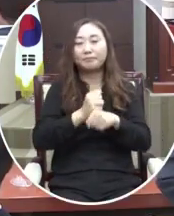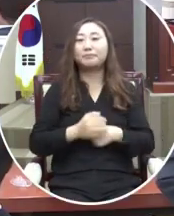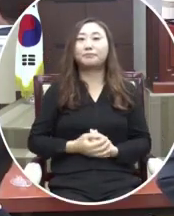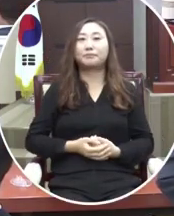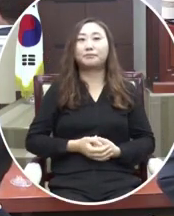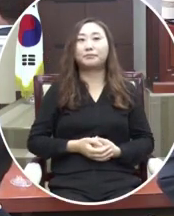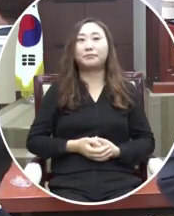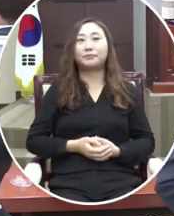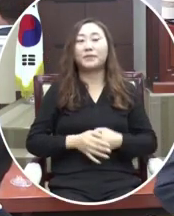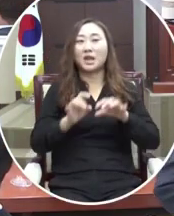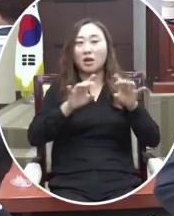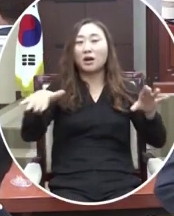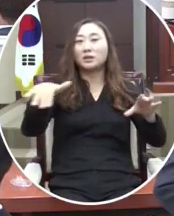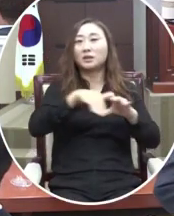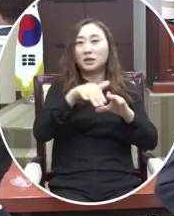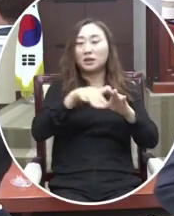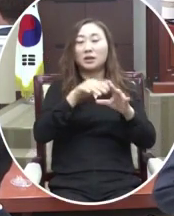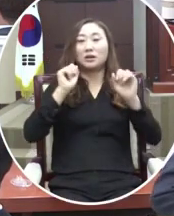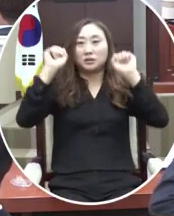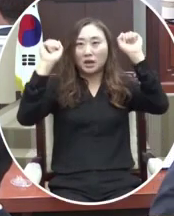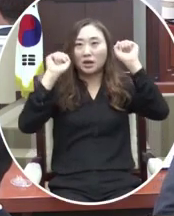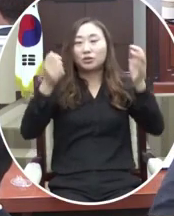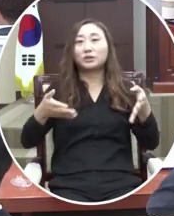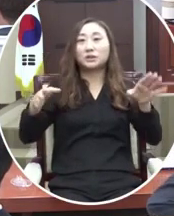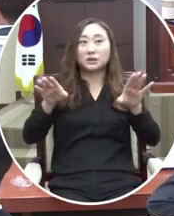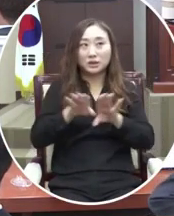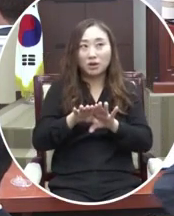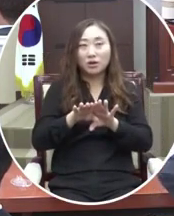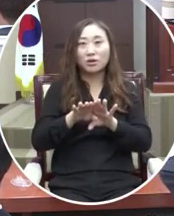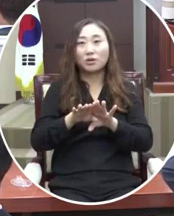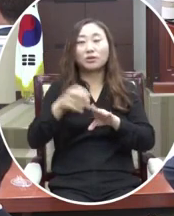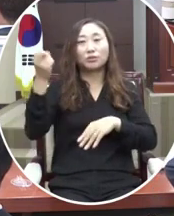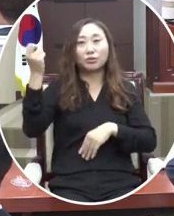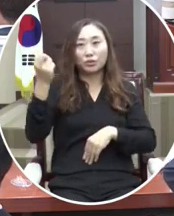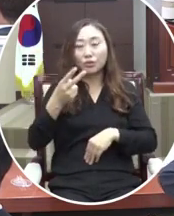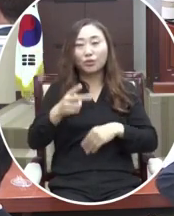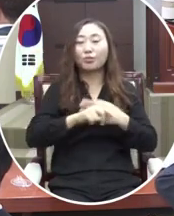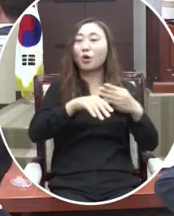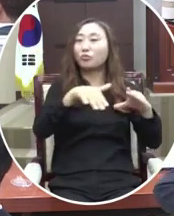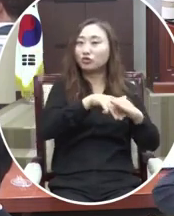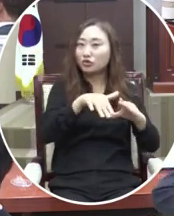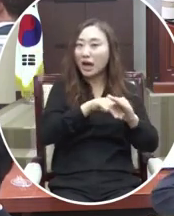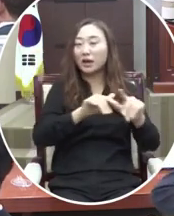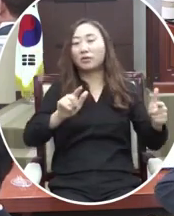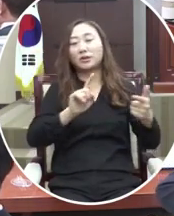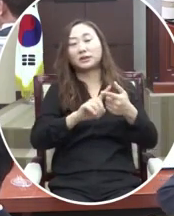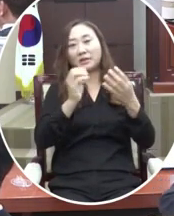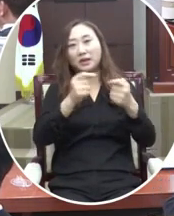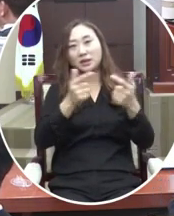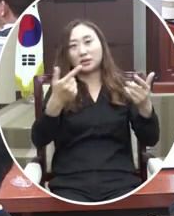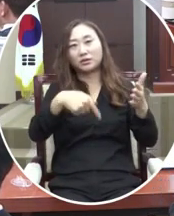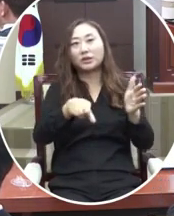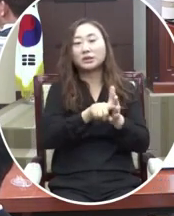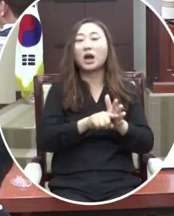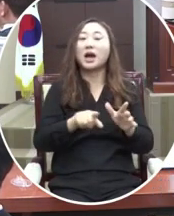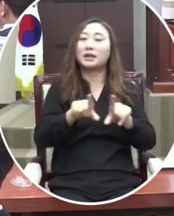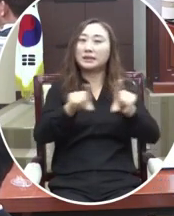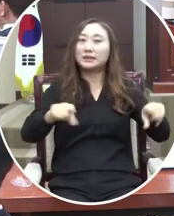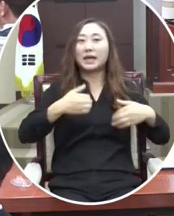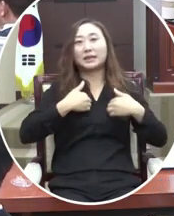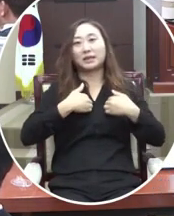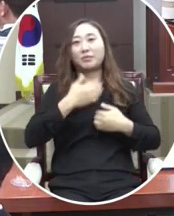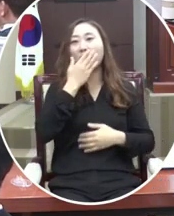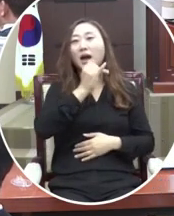만들어 나가겠습니다 각종 문화 체육 시설들을 갖추는 일들과 함께 다양한 문화 콘텐츠를 육성 확산에 일상의